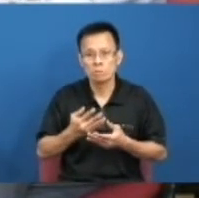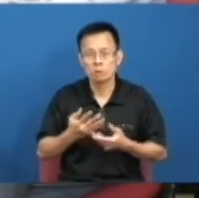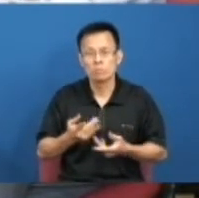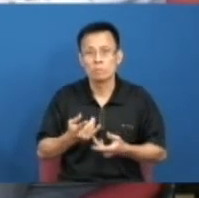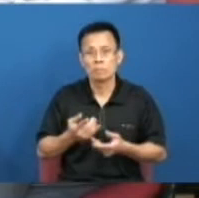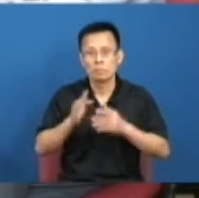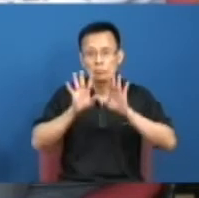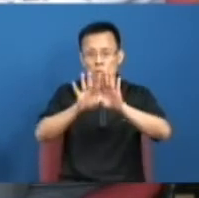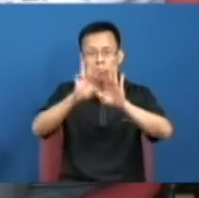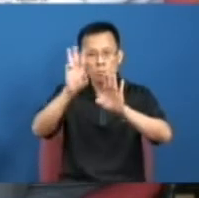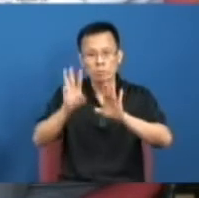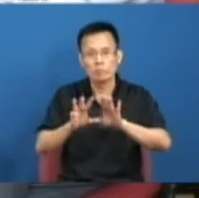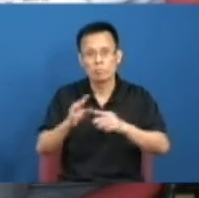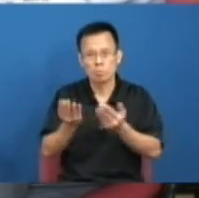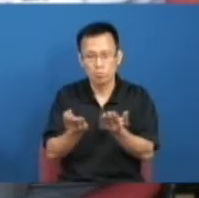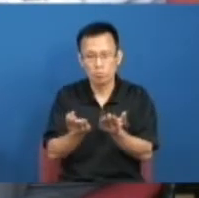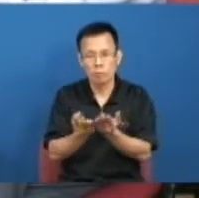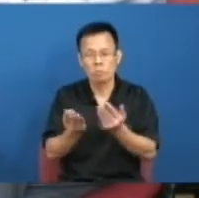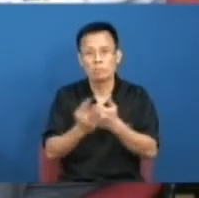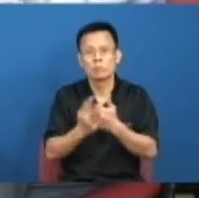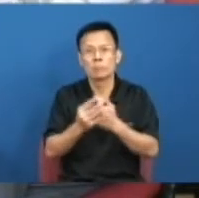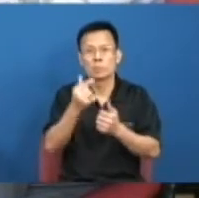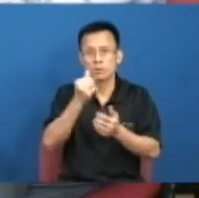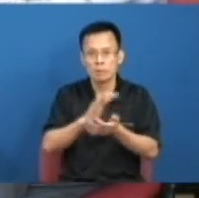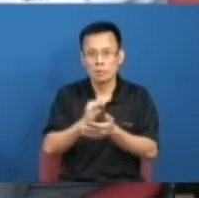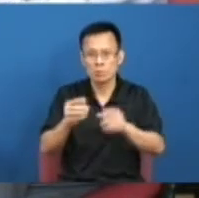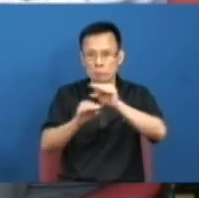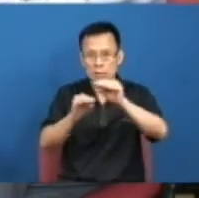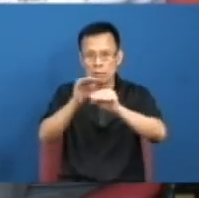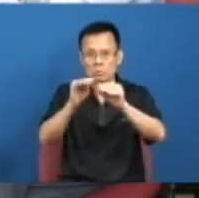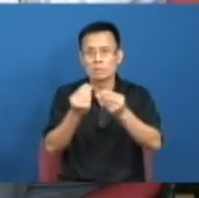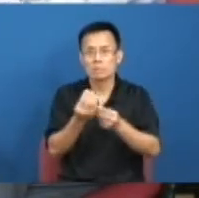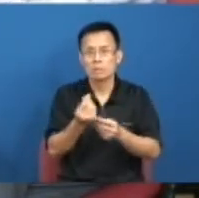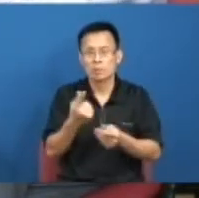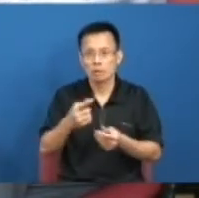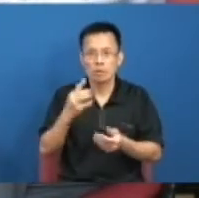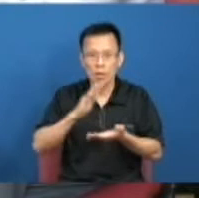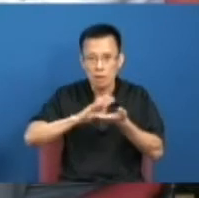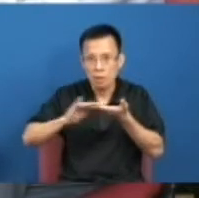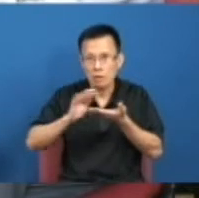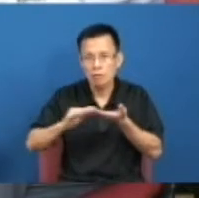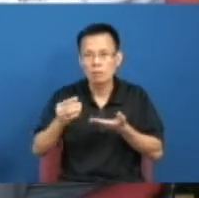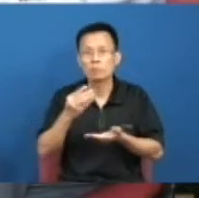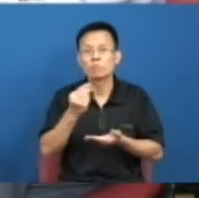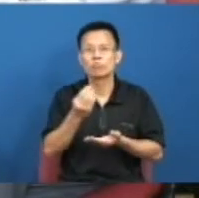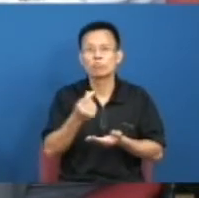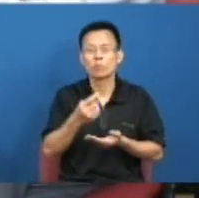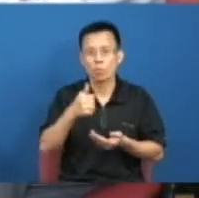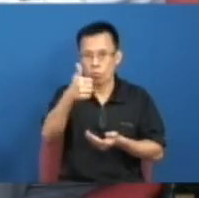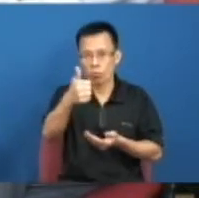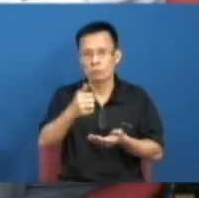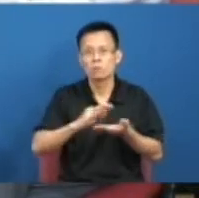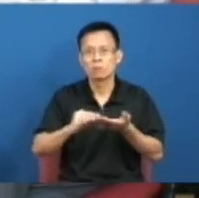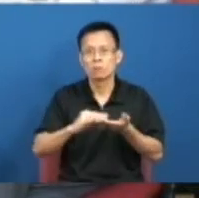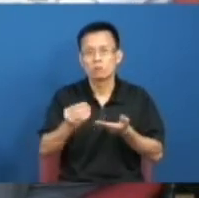防水，如果保得你十年，應該咧佢用嘅物料咧，應該係上乘嘅物料，一啲好嘅物料，同